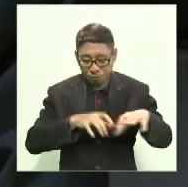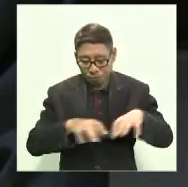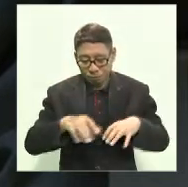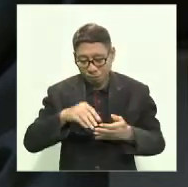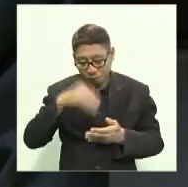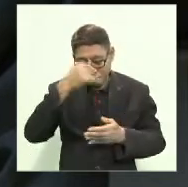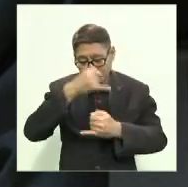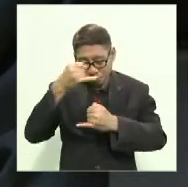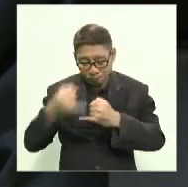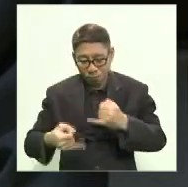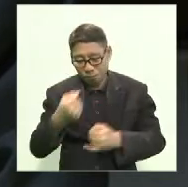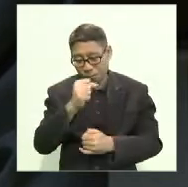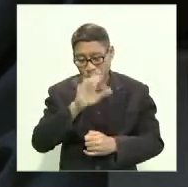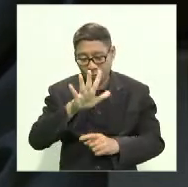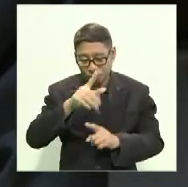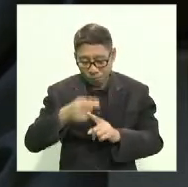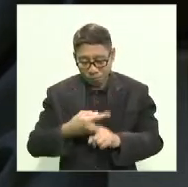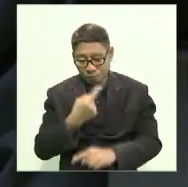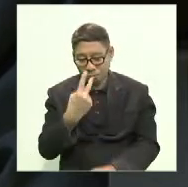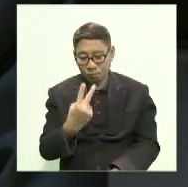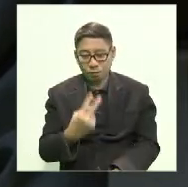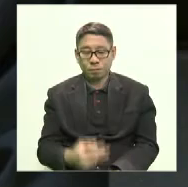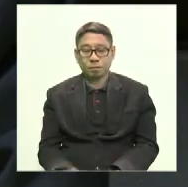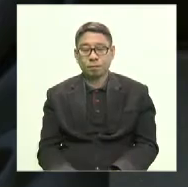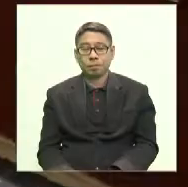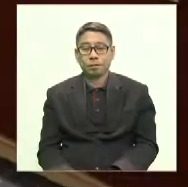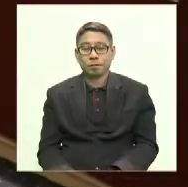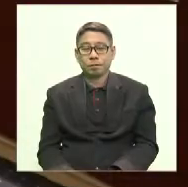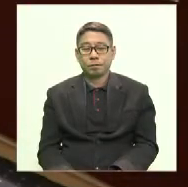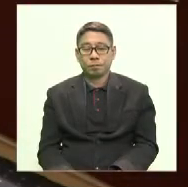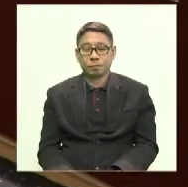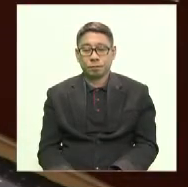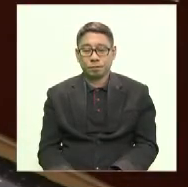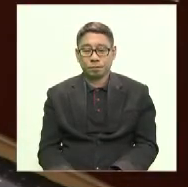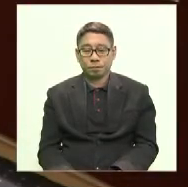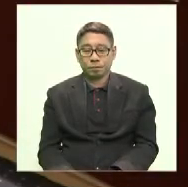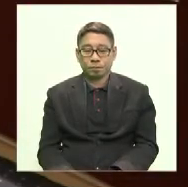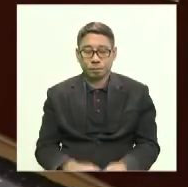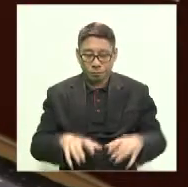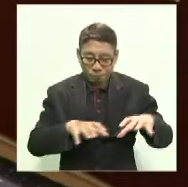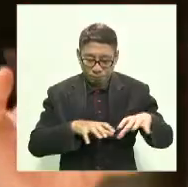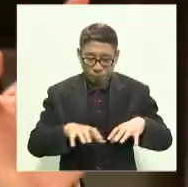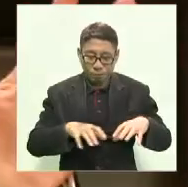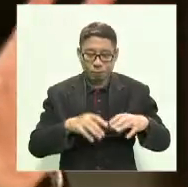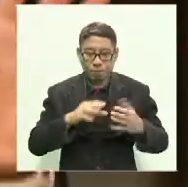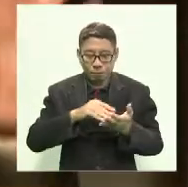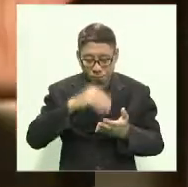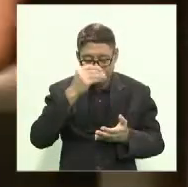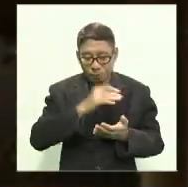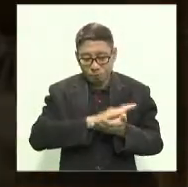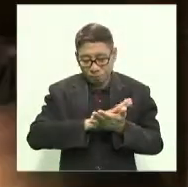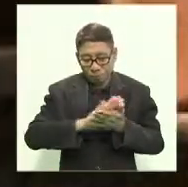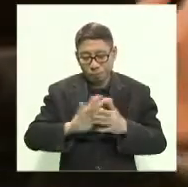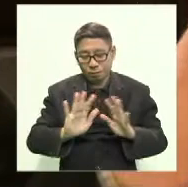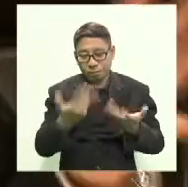ในการสอนให้จบภายใน15กุมภาพันธ ์ก็จัดการเรียนการสอนจะเสร็จในวันที่